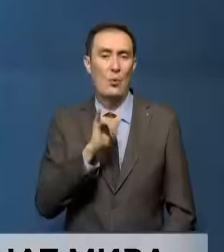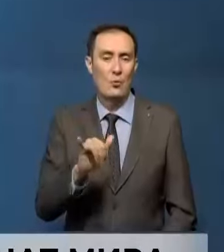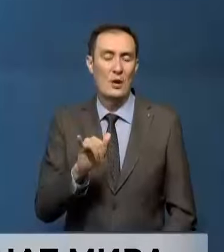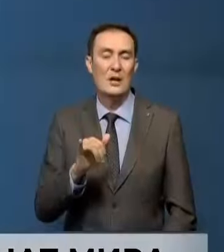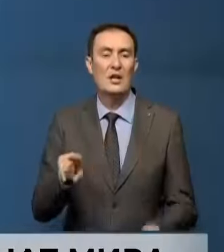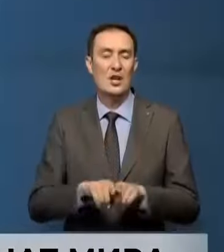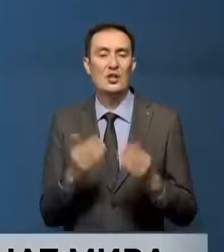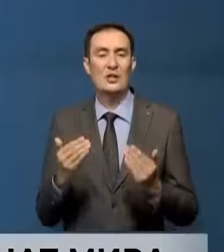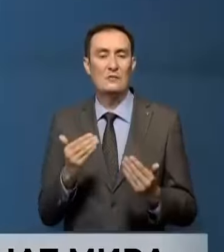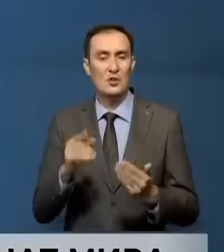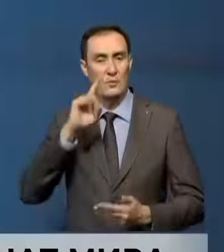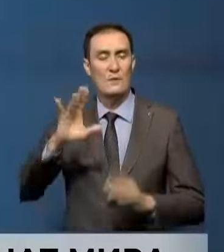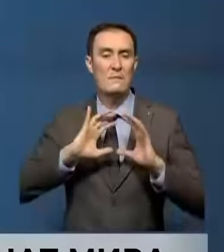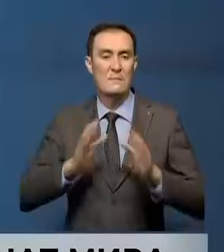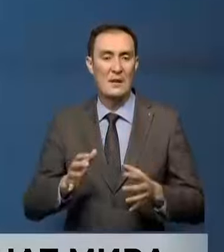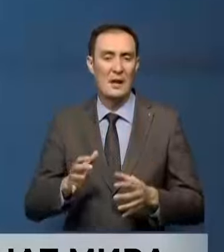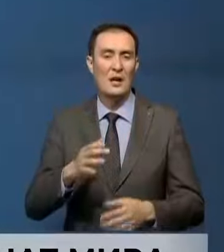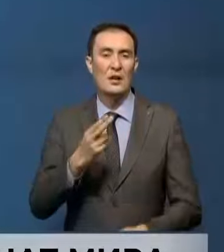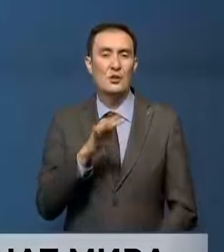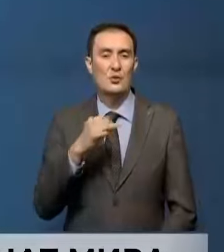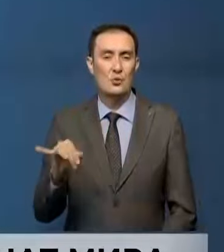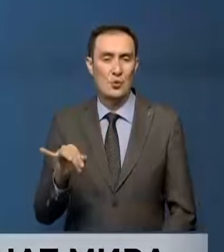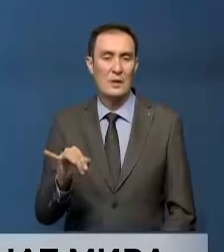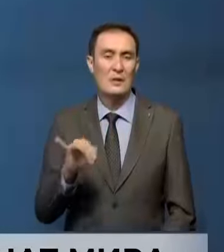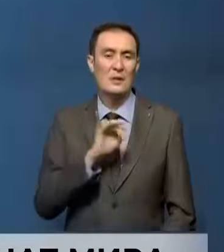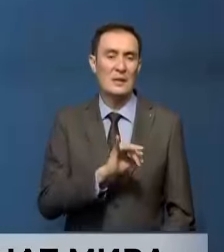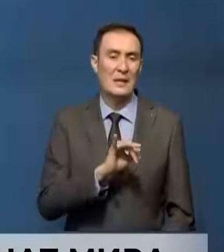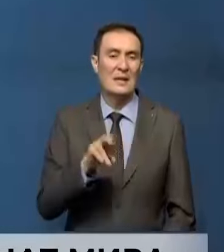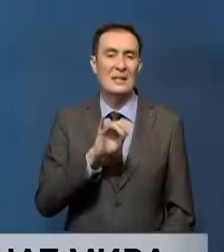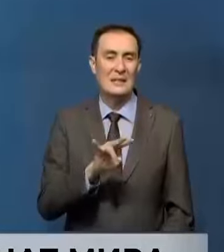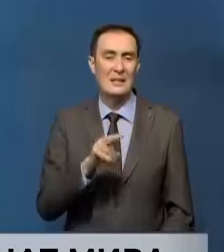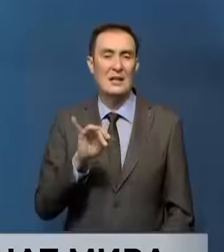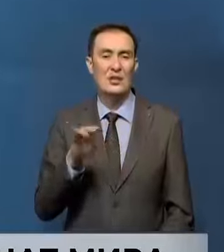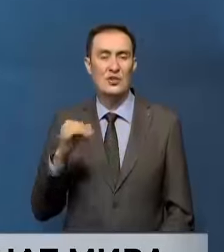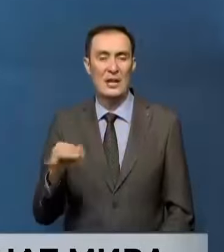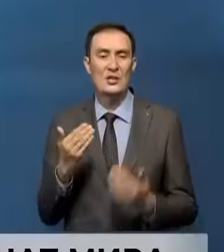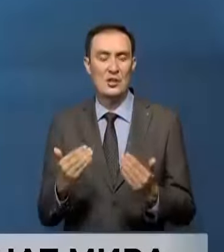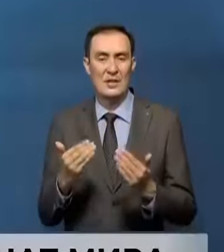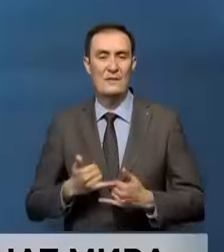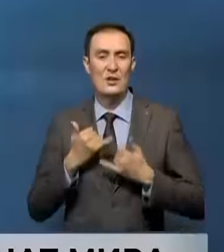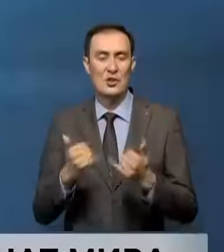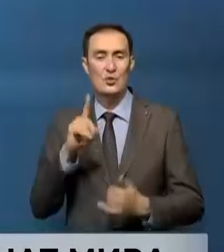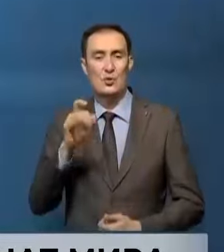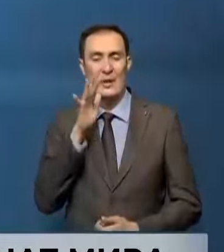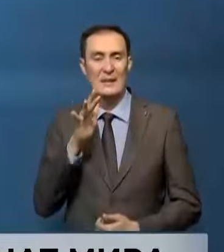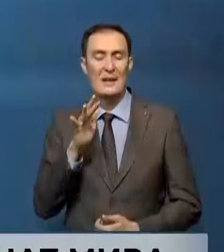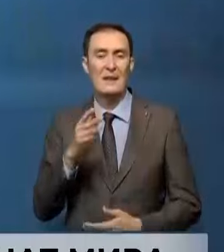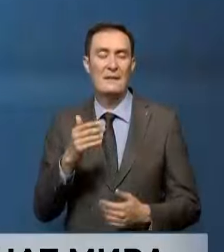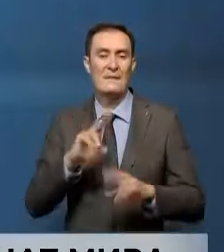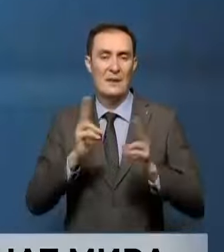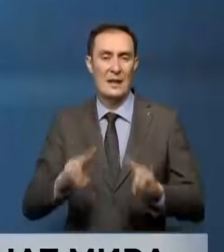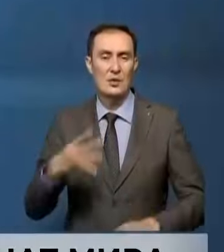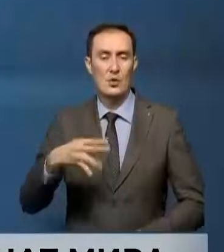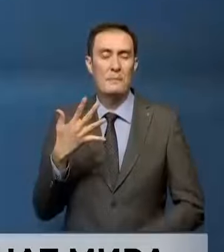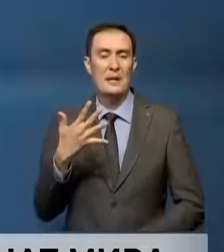а также действующих чемпионов мира Дзюй Эвэн Дзюнь и Дин Ли Джэня. Сейчас в честь столетия ФИДЕ 45-й